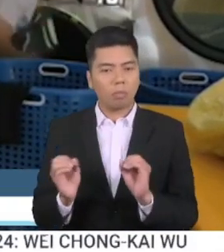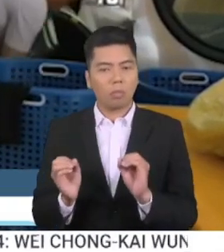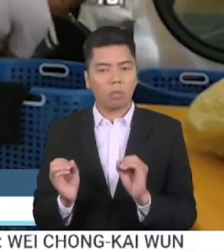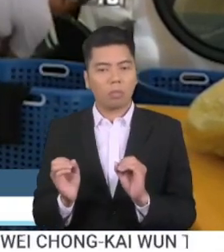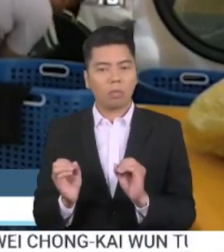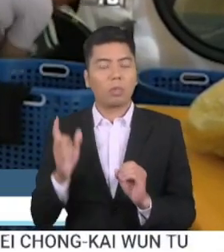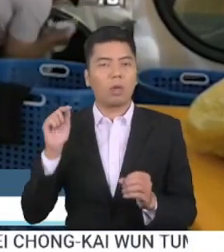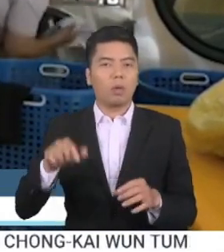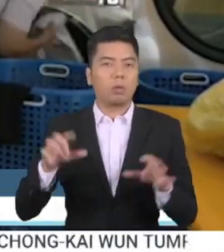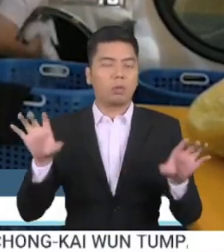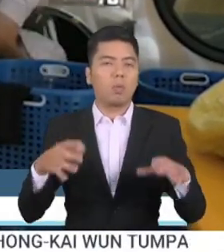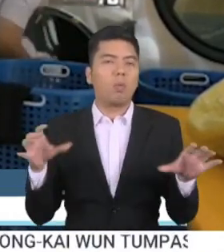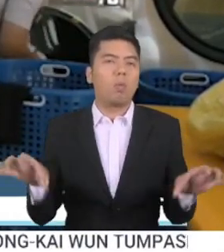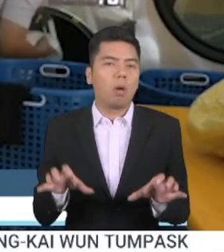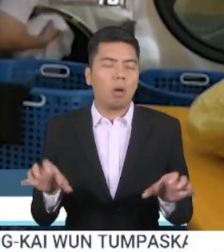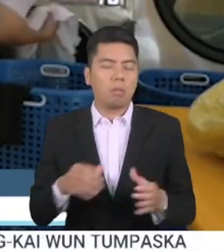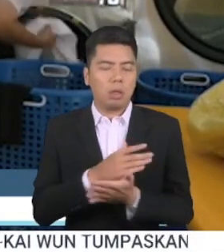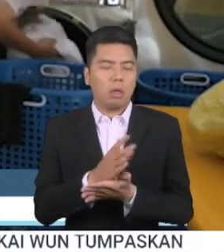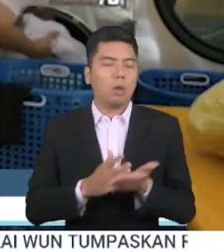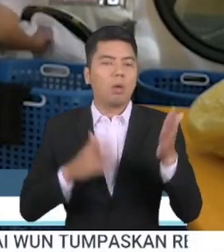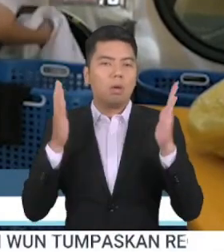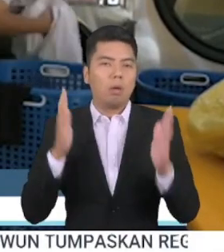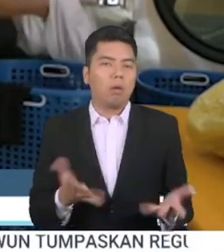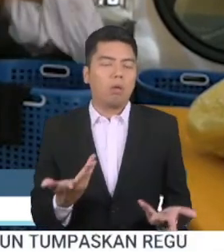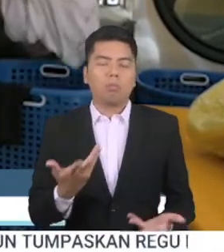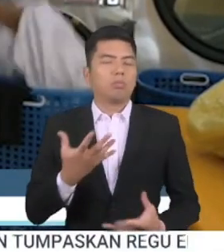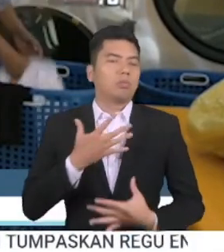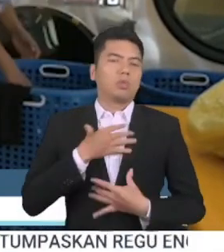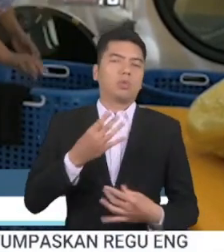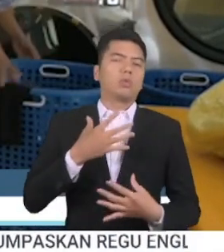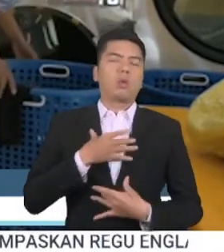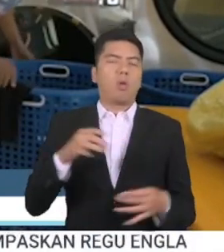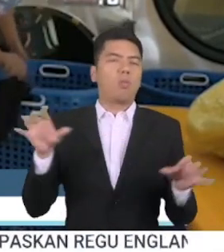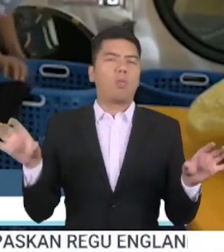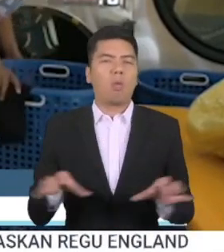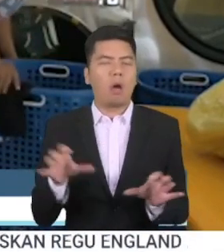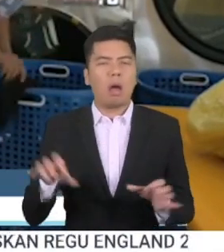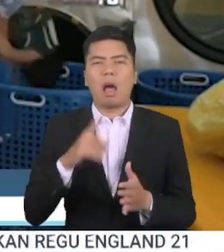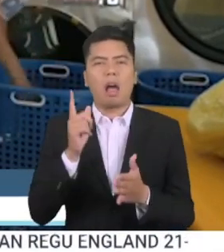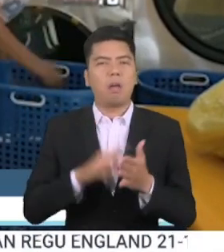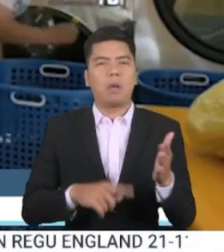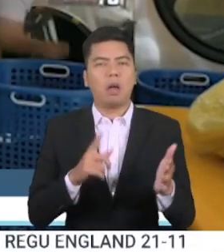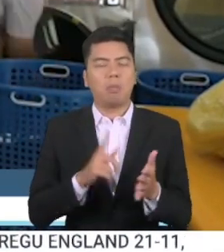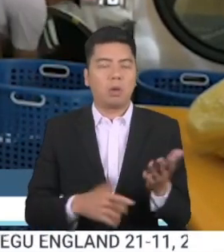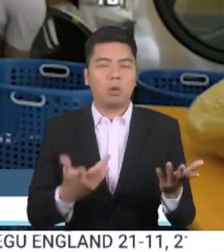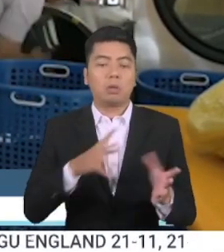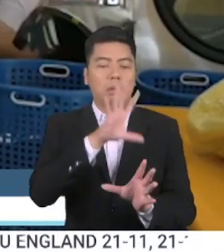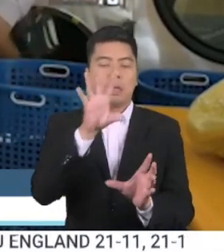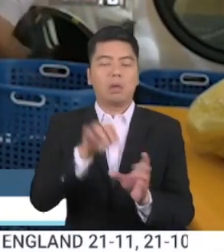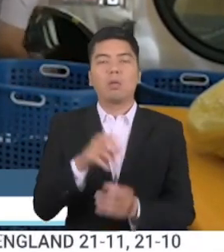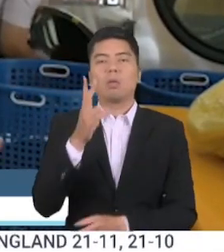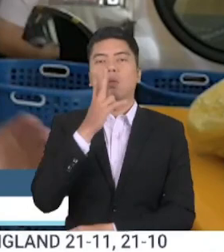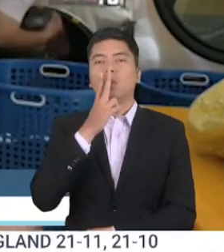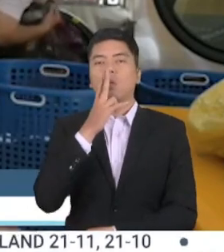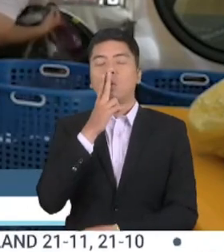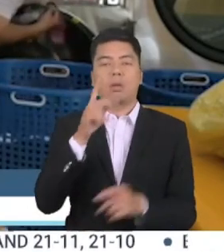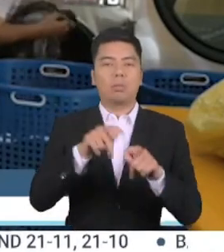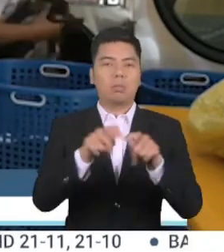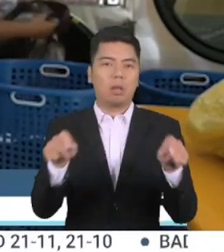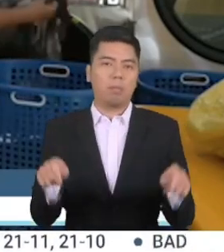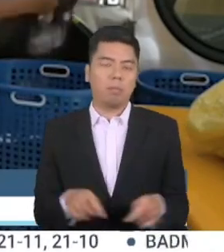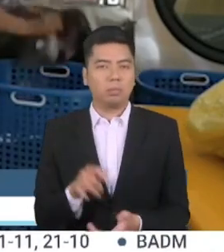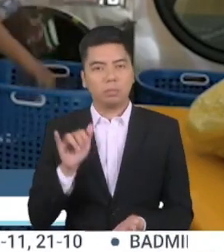mendorong sesetengah pengguna sesuka hati untuk melakukan apa sahaja termasuk merokok di kawasan ruangan